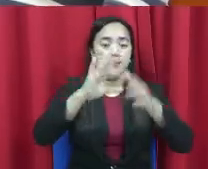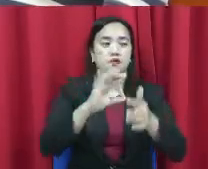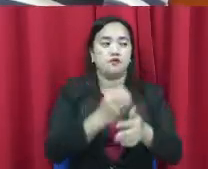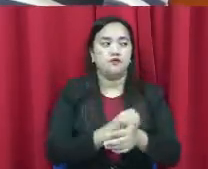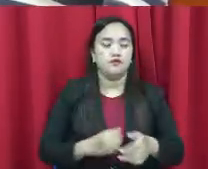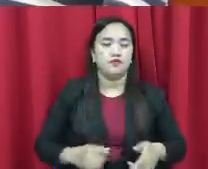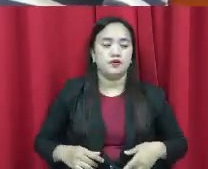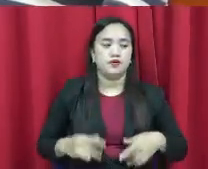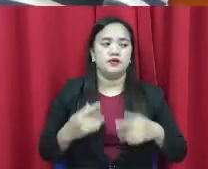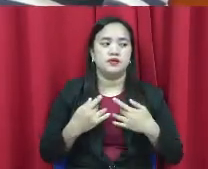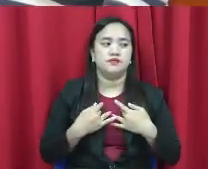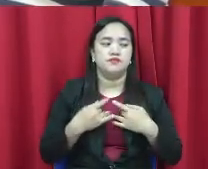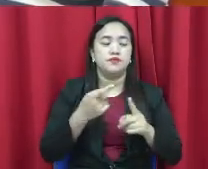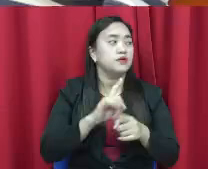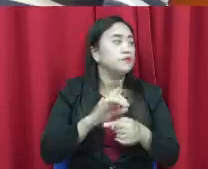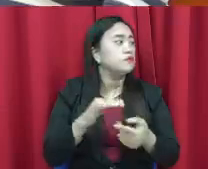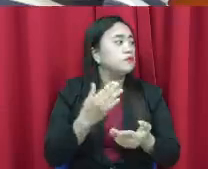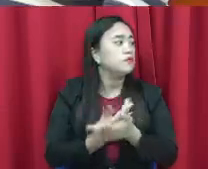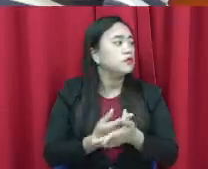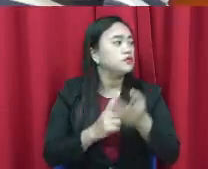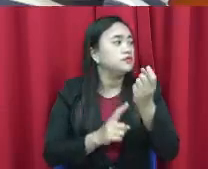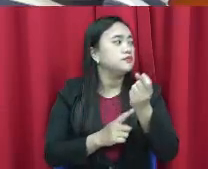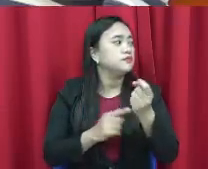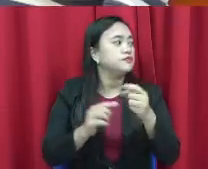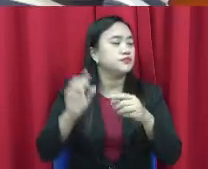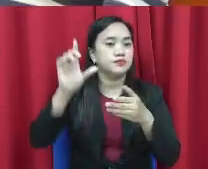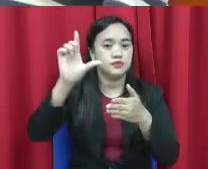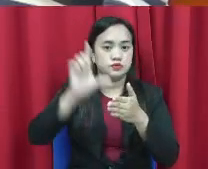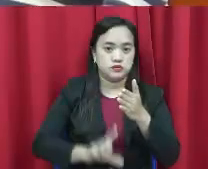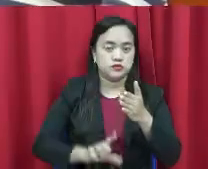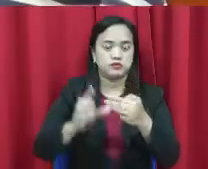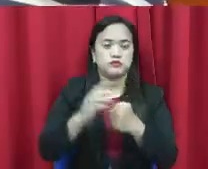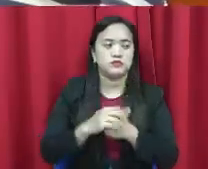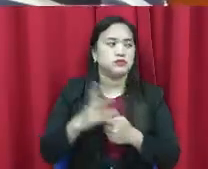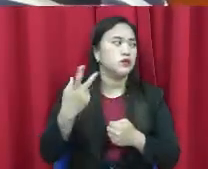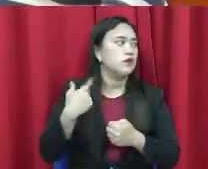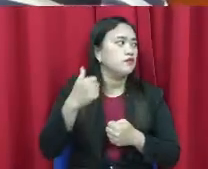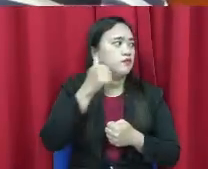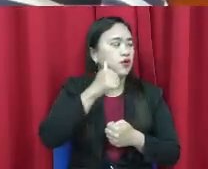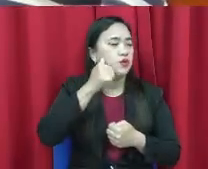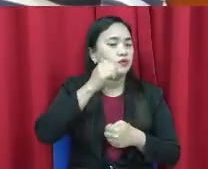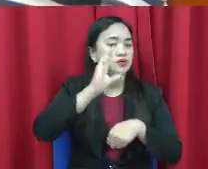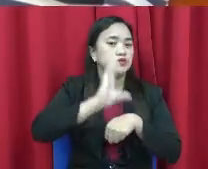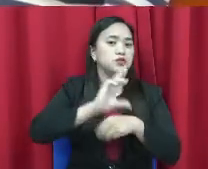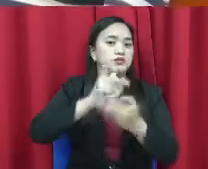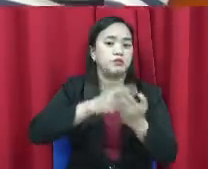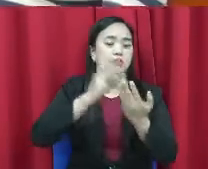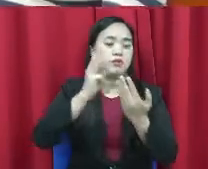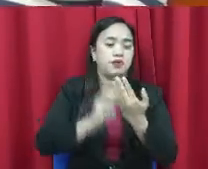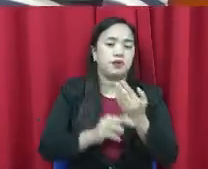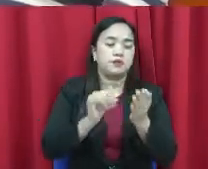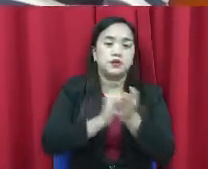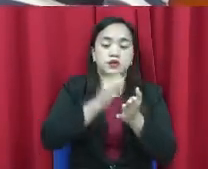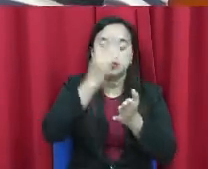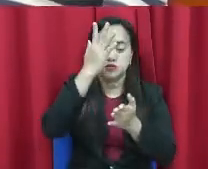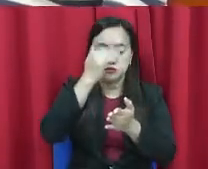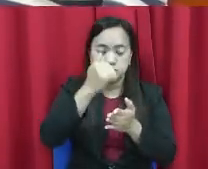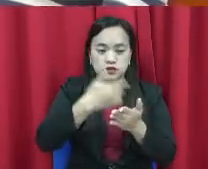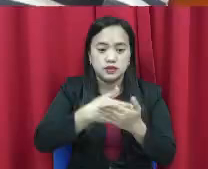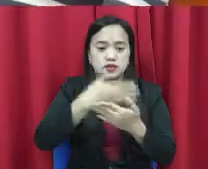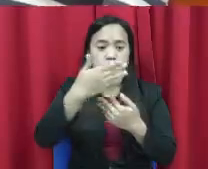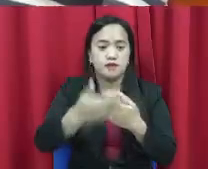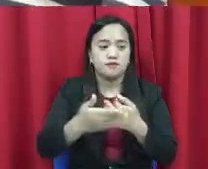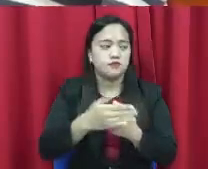buhay mula sa sa bata hanggang sa matanda may programa po yung church Kaya nga ito after mo pag